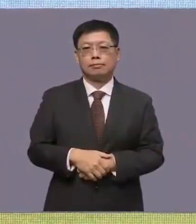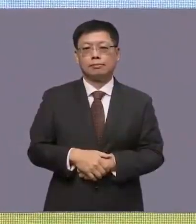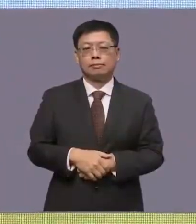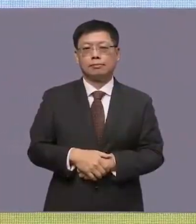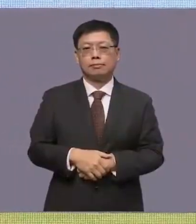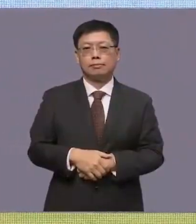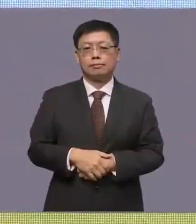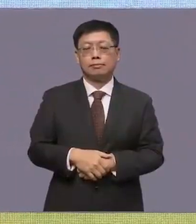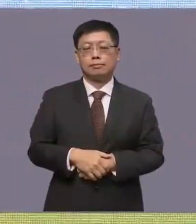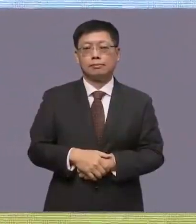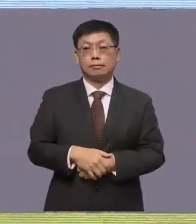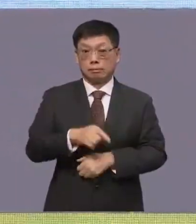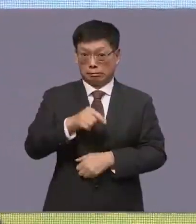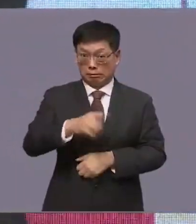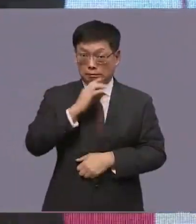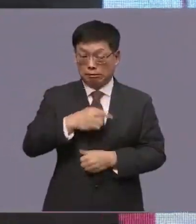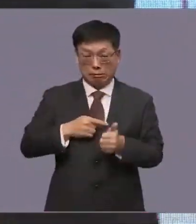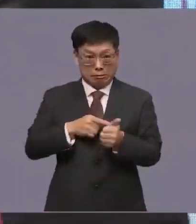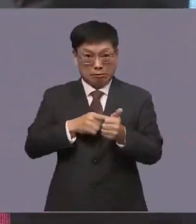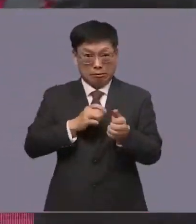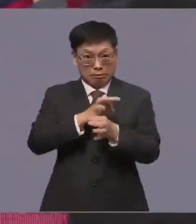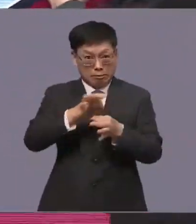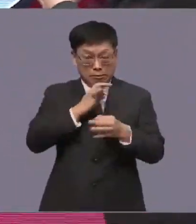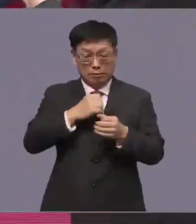所以这个振兴五倍券，